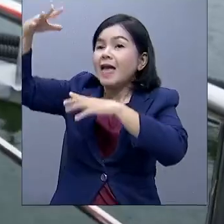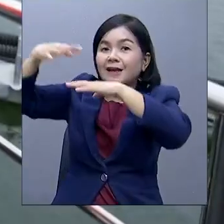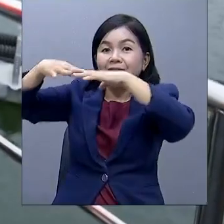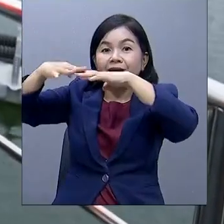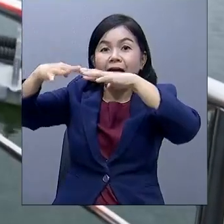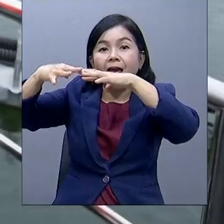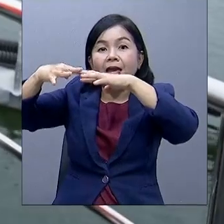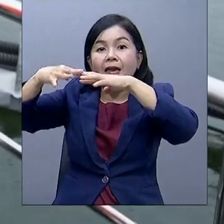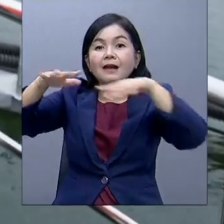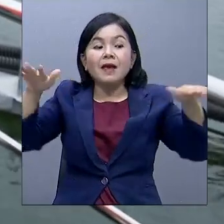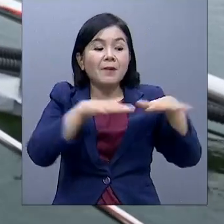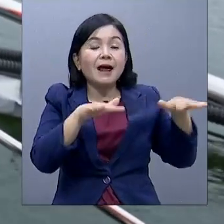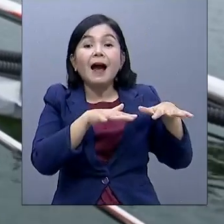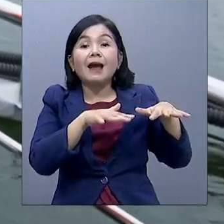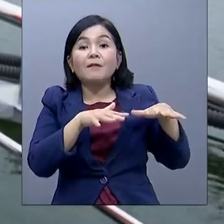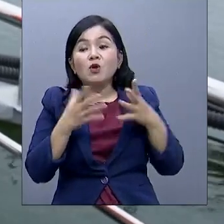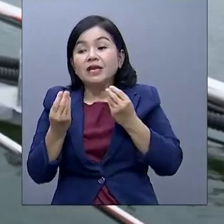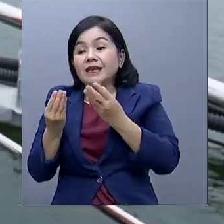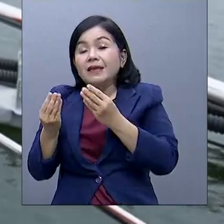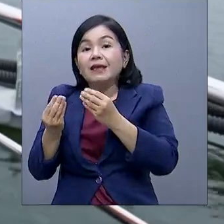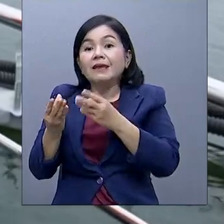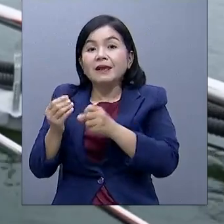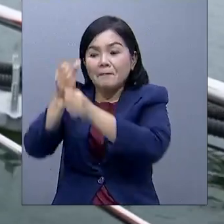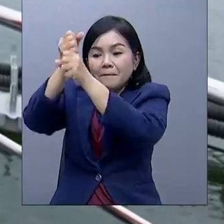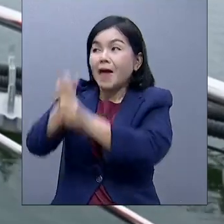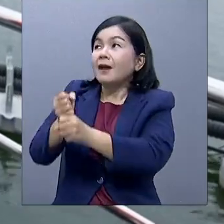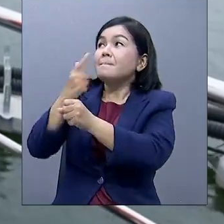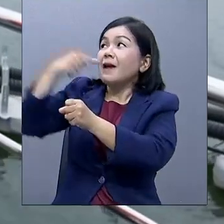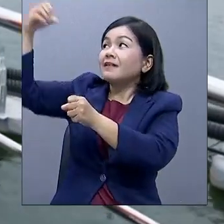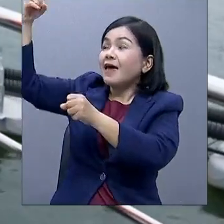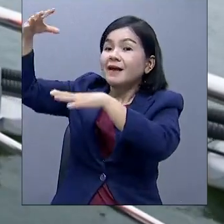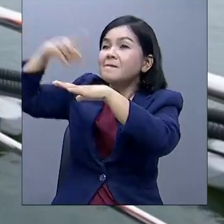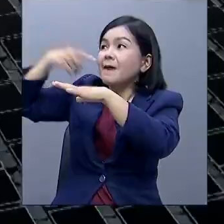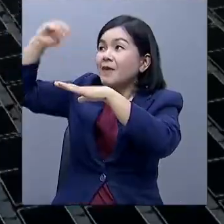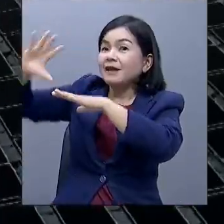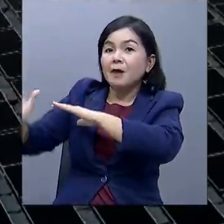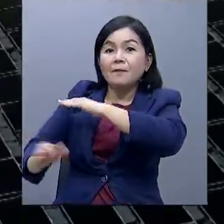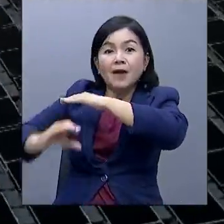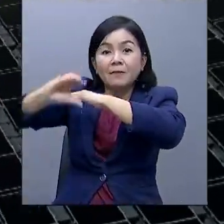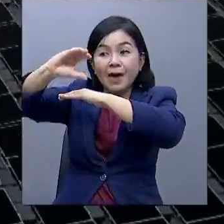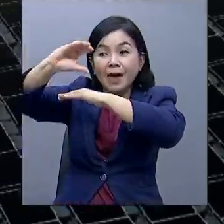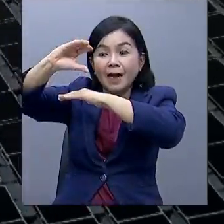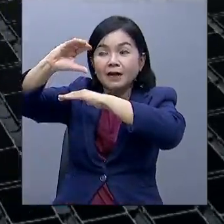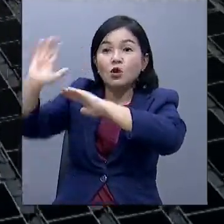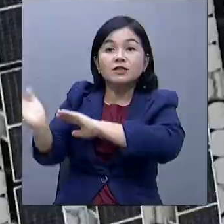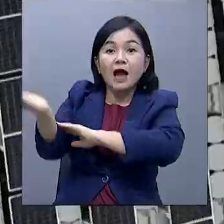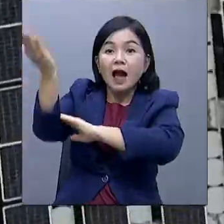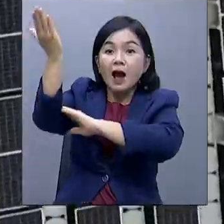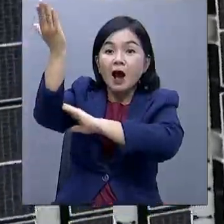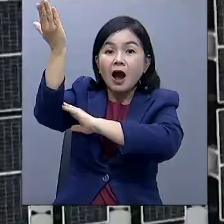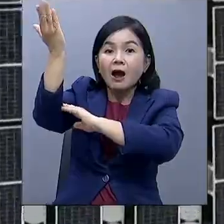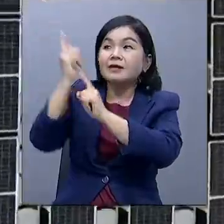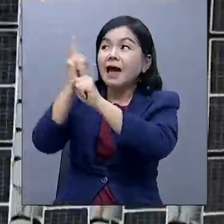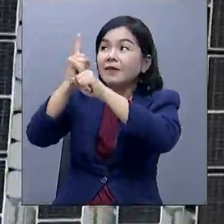วดินไว้บนพื้นดิน ติดตามดวงอาทิตย์นี่คือหมายความว่า หมายความว่าถ้าพระอาทิตย์ขึ้นช่วงเช้าไอ้แผงของเราก็จะ หันไปรับ